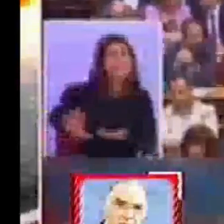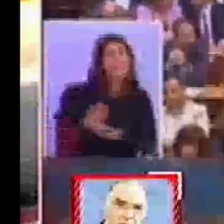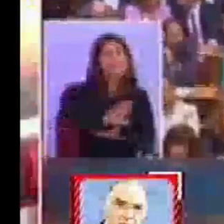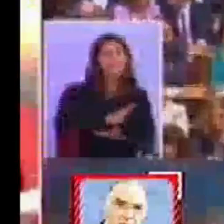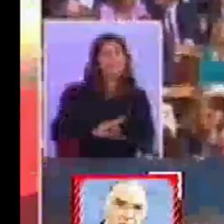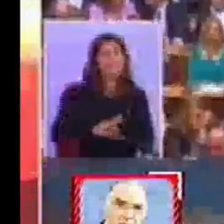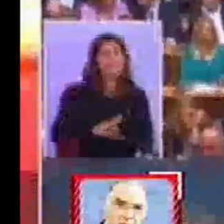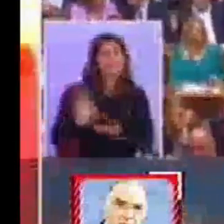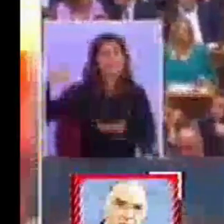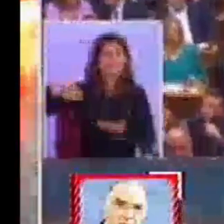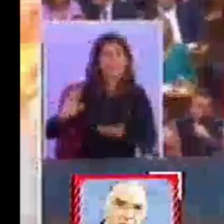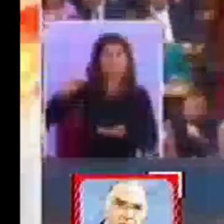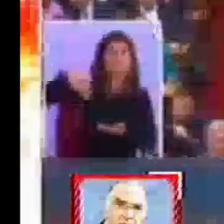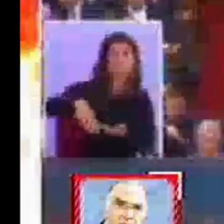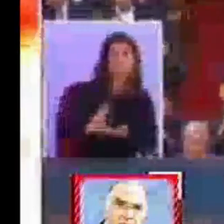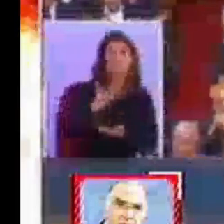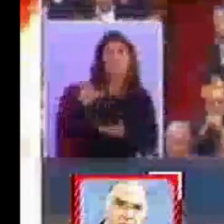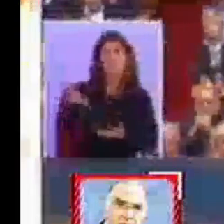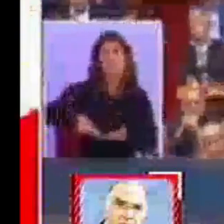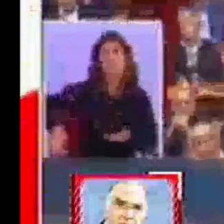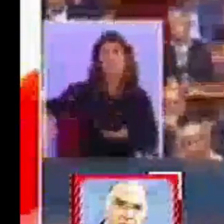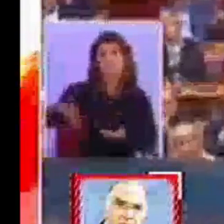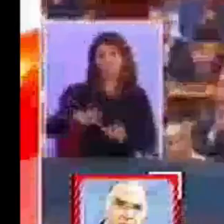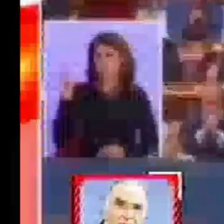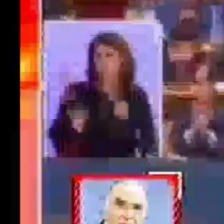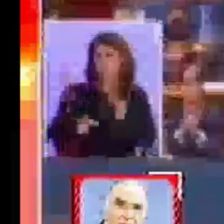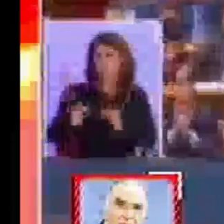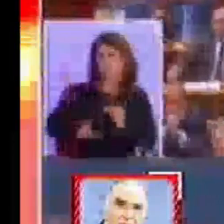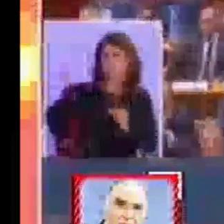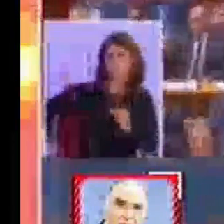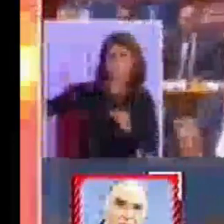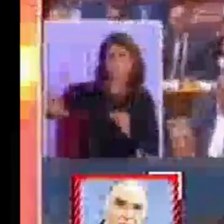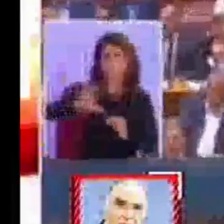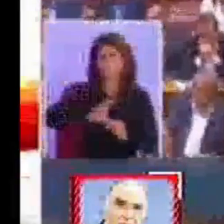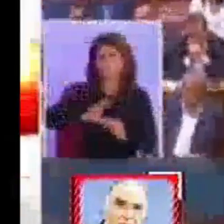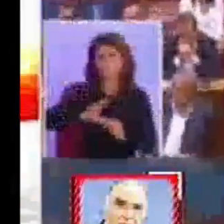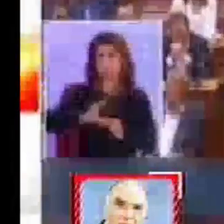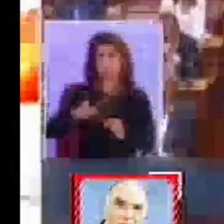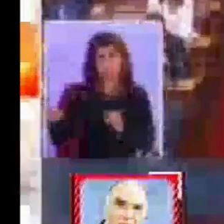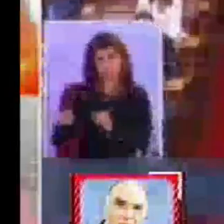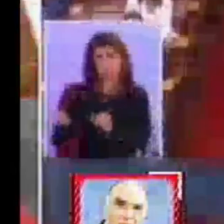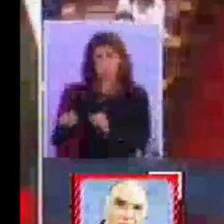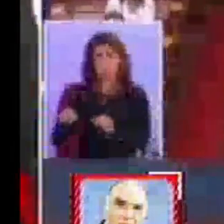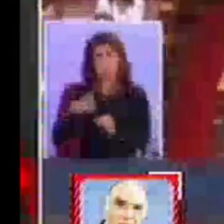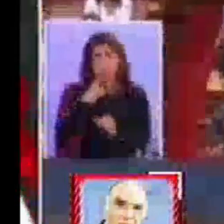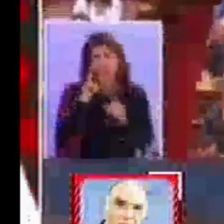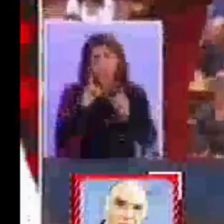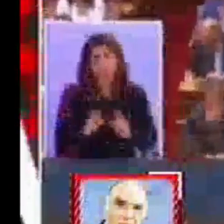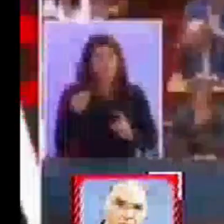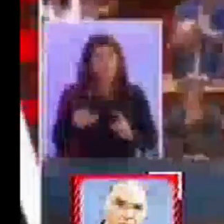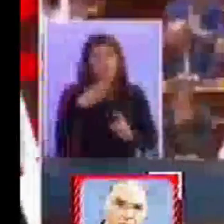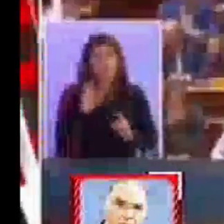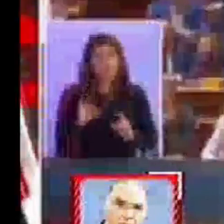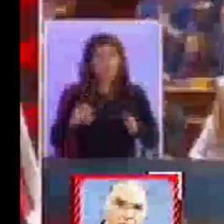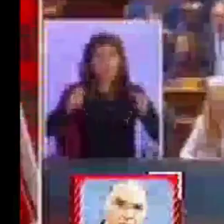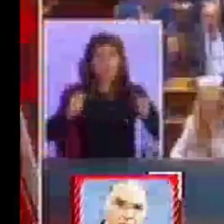Γιατί έχουν φύγει τέσσερις, δεν έχει φύγει ο μόνο Φωκάς. Ναι, δεν είναι. Αυτός είναι ο τέταρτος. Ο τέταρτος, ναι. Ναι. Λοιπόν, και